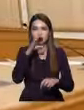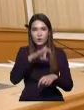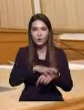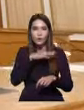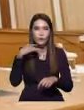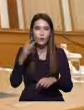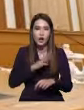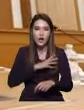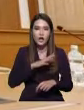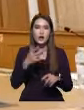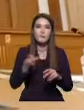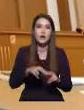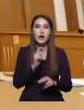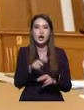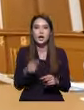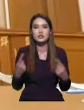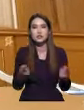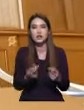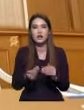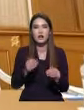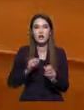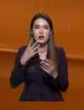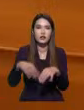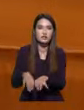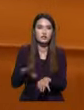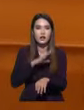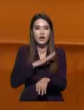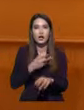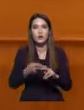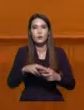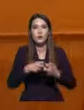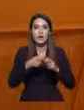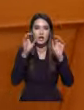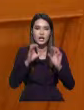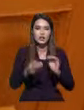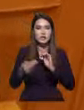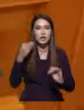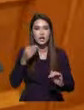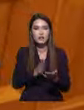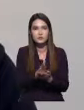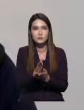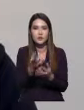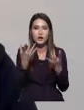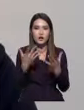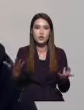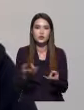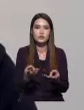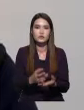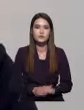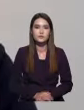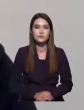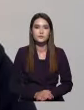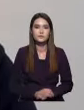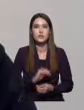Тіпті азаптау көріністері әшкереленген. Заң үстемдігі осындай мәселені алдын алады, дейді саясаттанушылар. Ертең бір